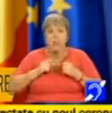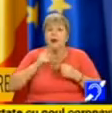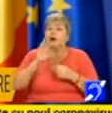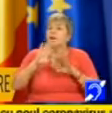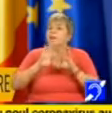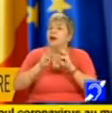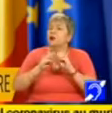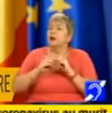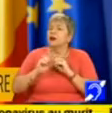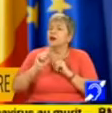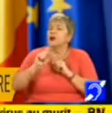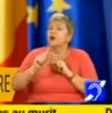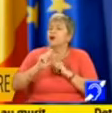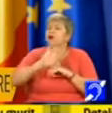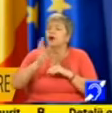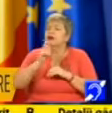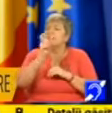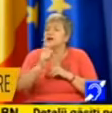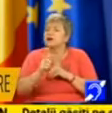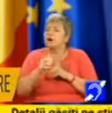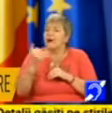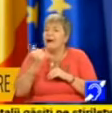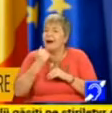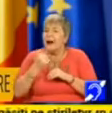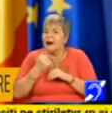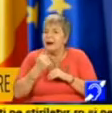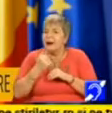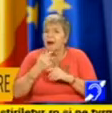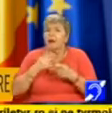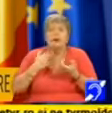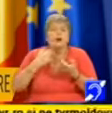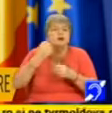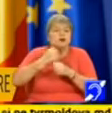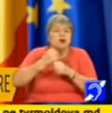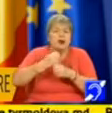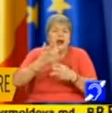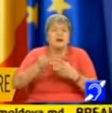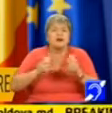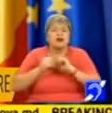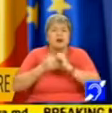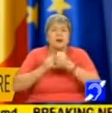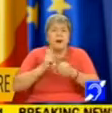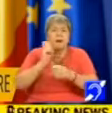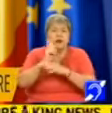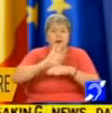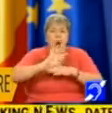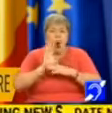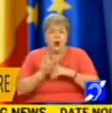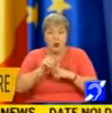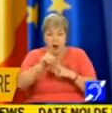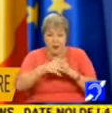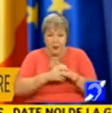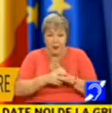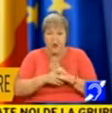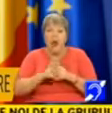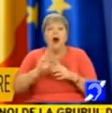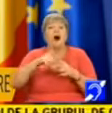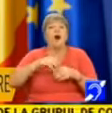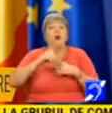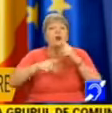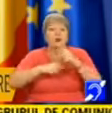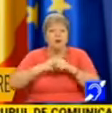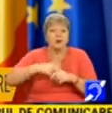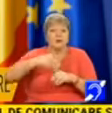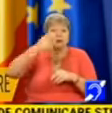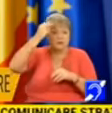efectiv implicați în gestionarea epidemiei. Aceste lucruri vor fi aduse la